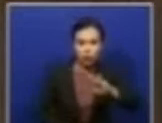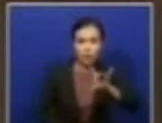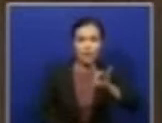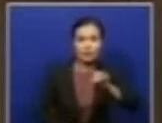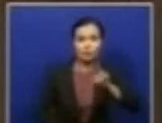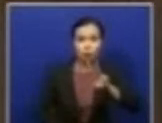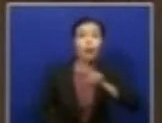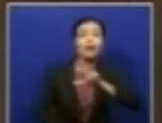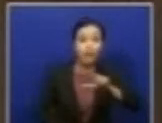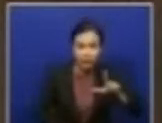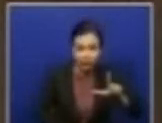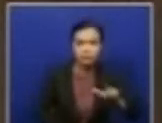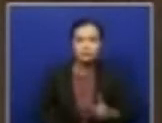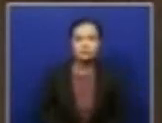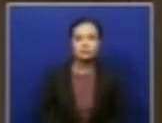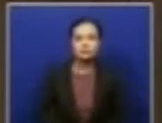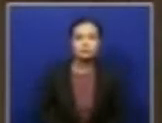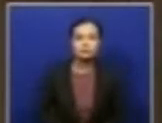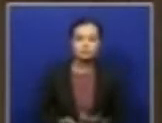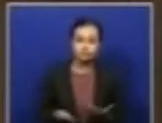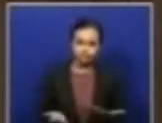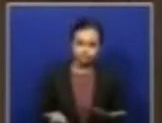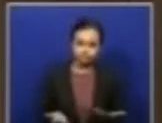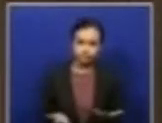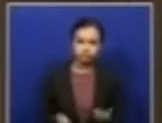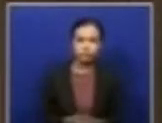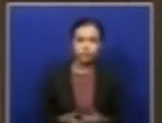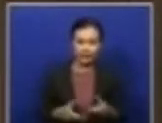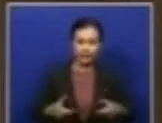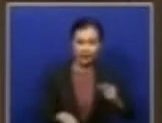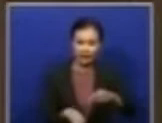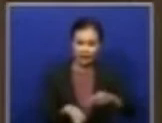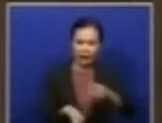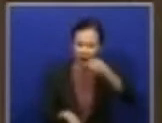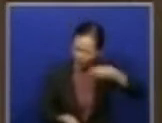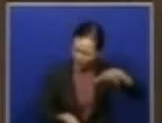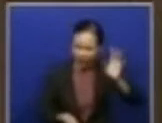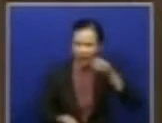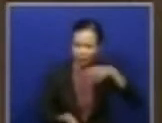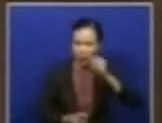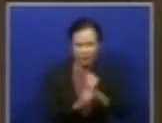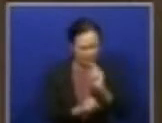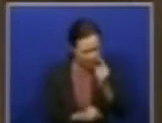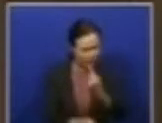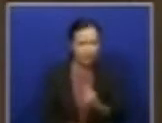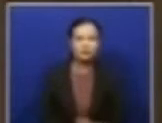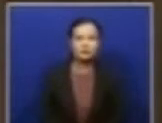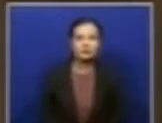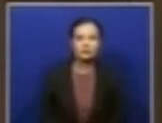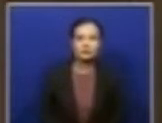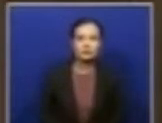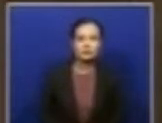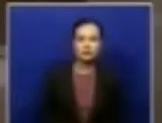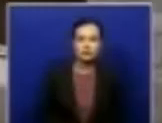14,282ล้านท่านประธานครับรายงานฉบับนี้เอากลับไปครับไปทำมาใหม่จะมาเข้า